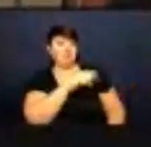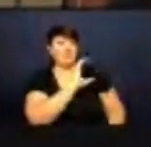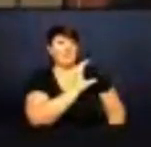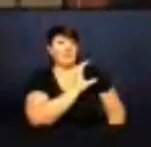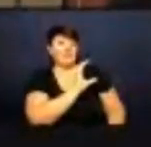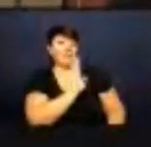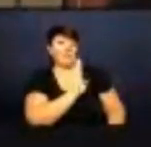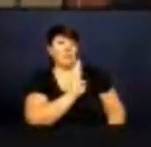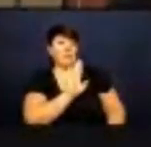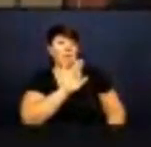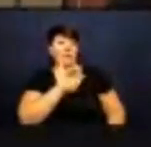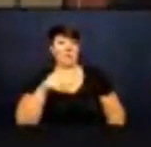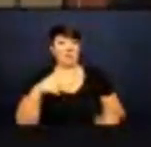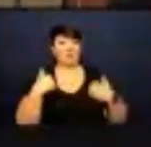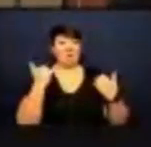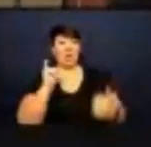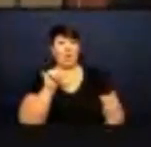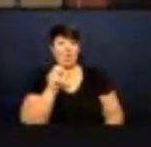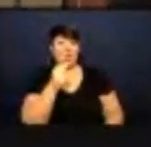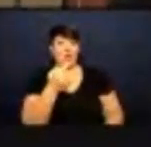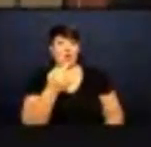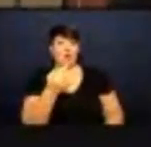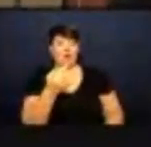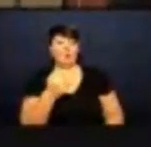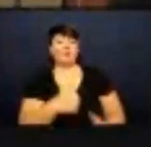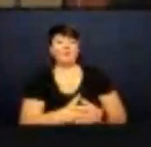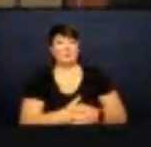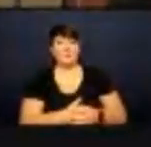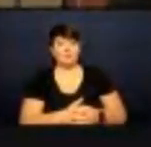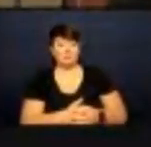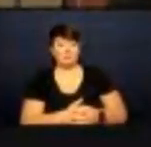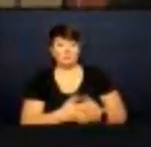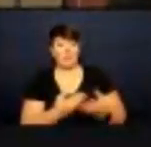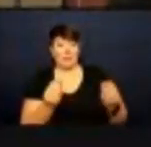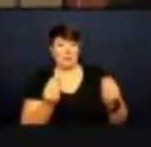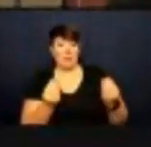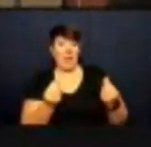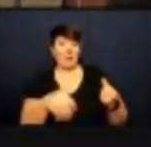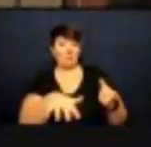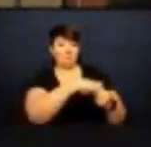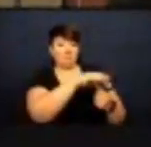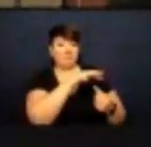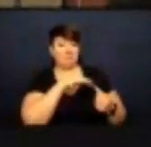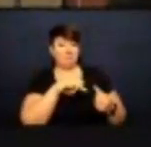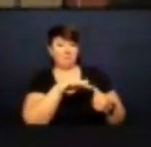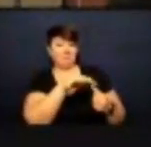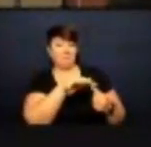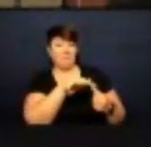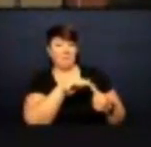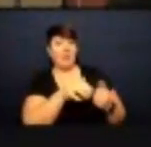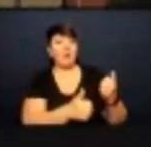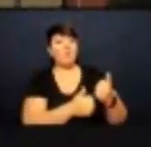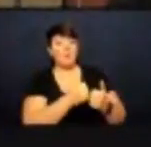Kwa kuwa na kufikia sasa ofisi yetu iko pale CBN.